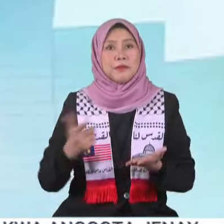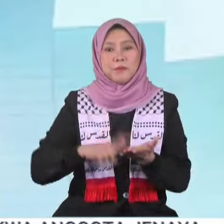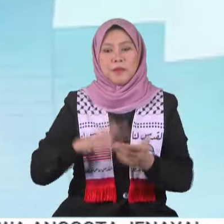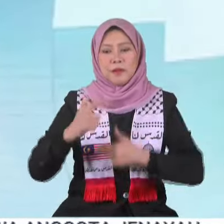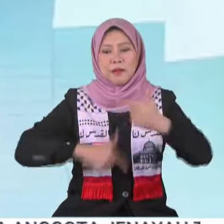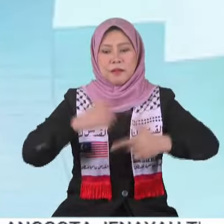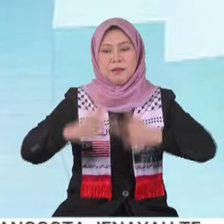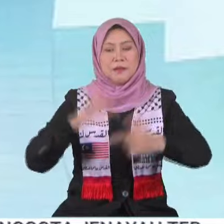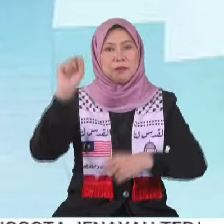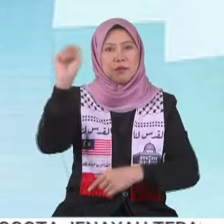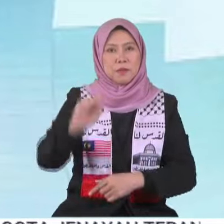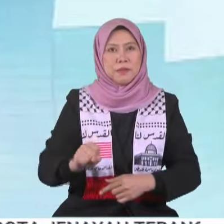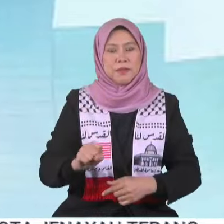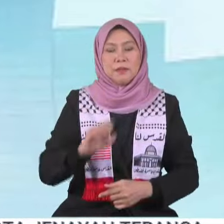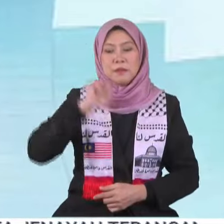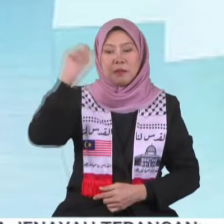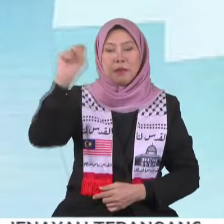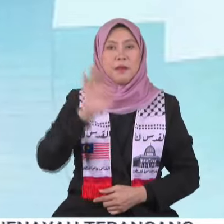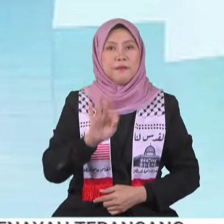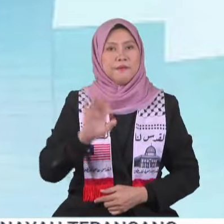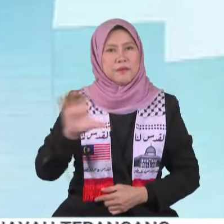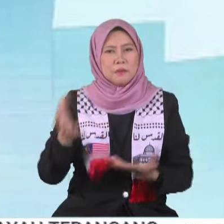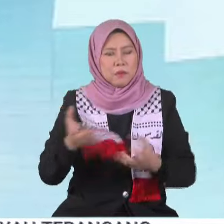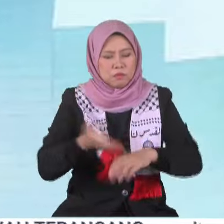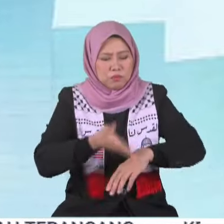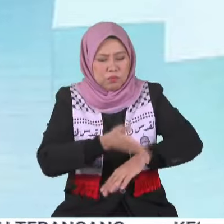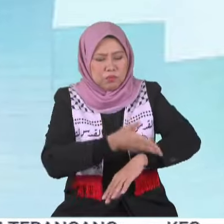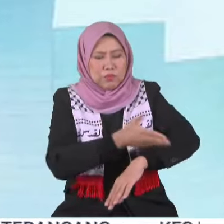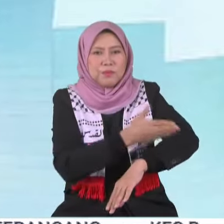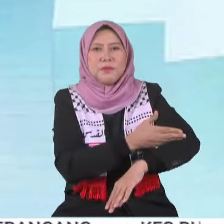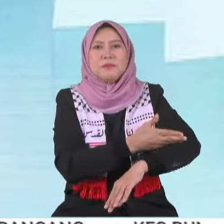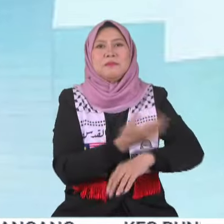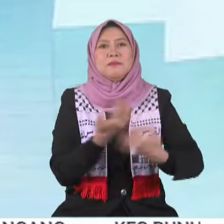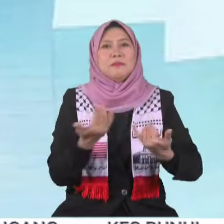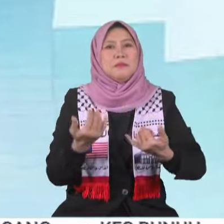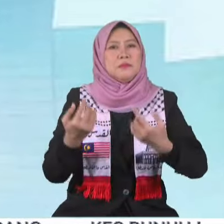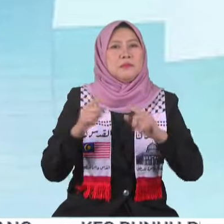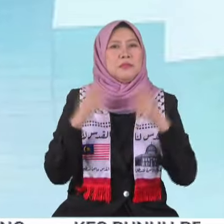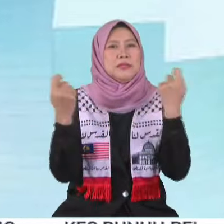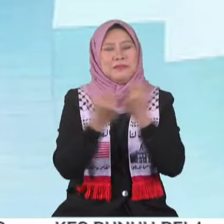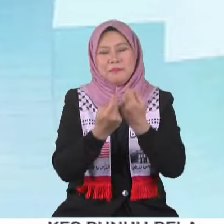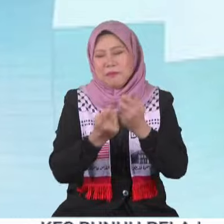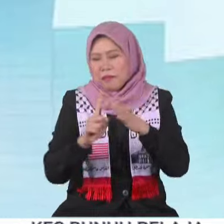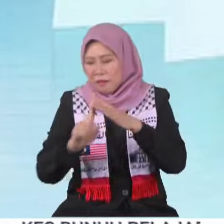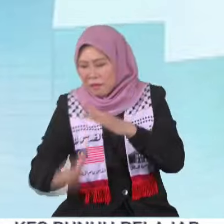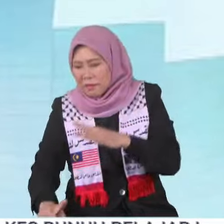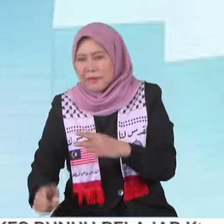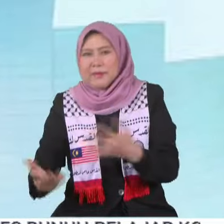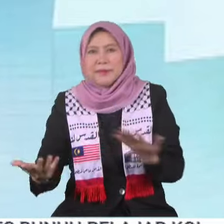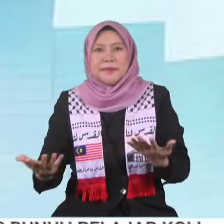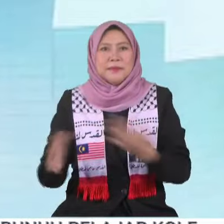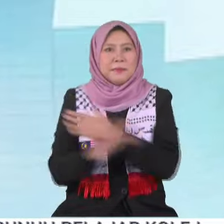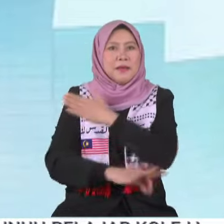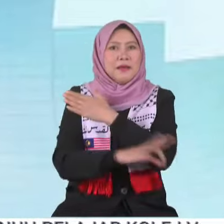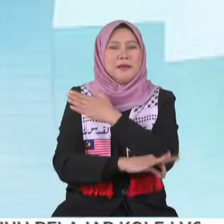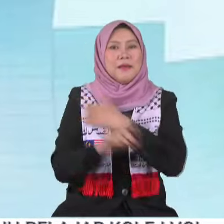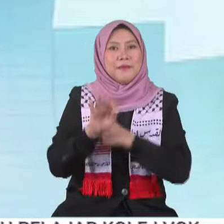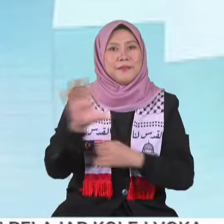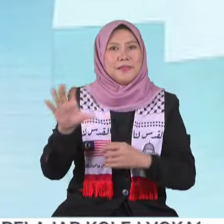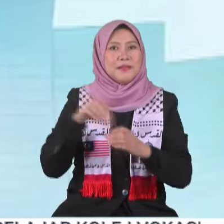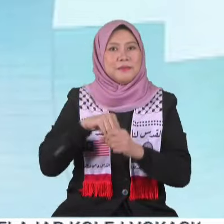perkembangan Liga Super. Sabah FC mahu memperbaiki prestasi apabila melayan kunjungan pasukan tercorot Negeri Sembilan FC dalam aksi